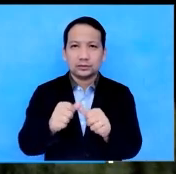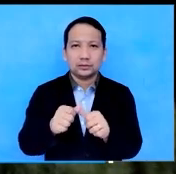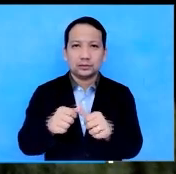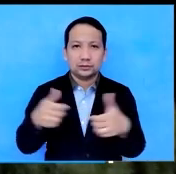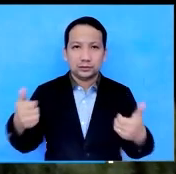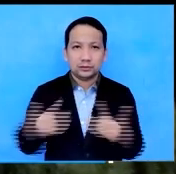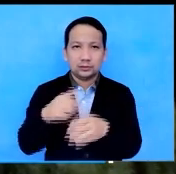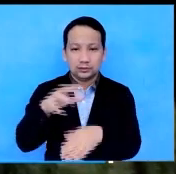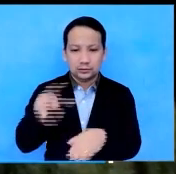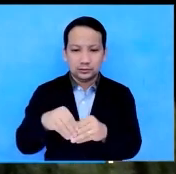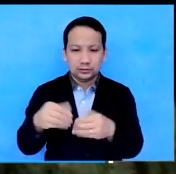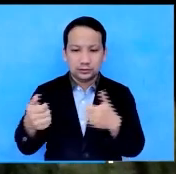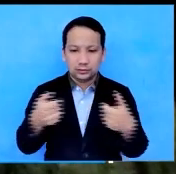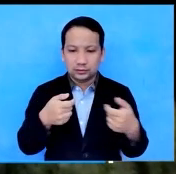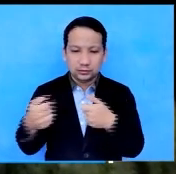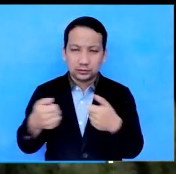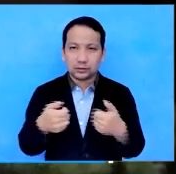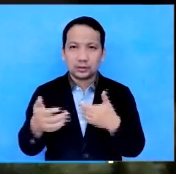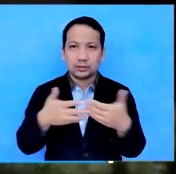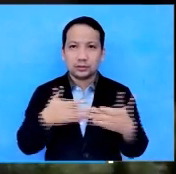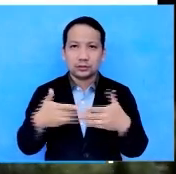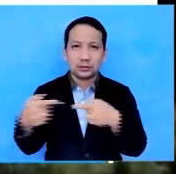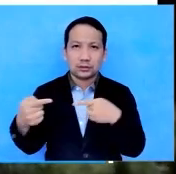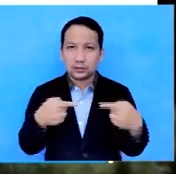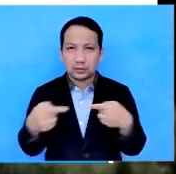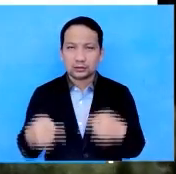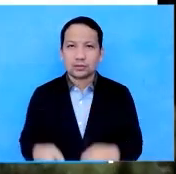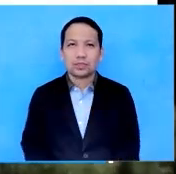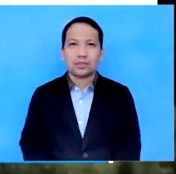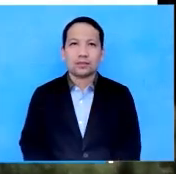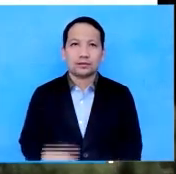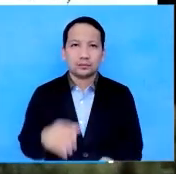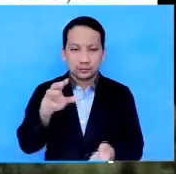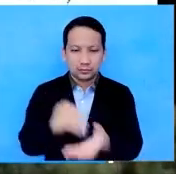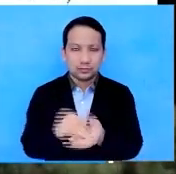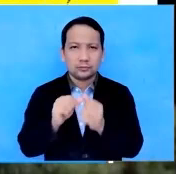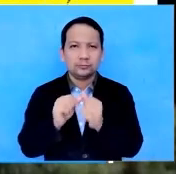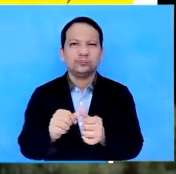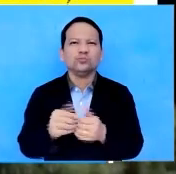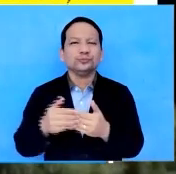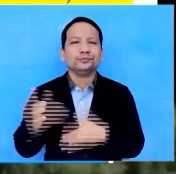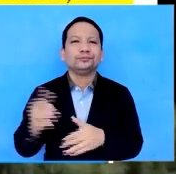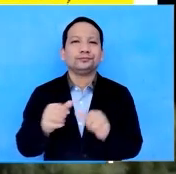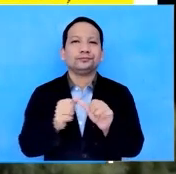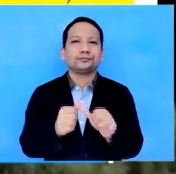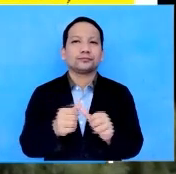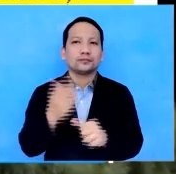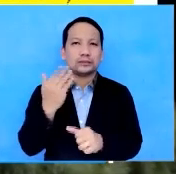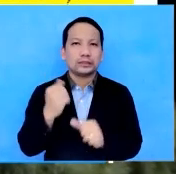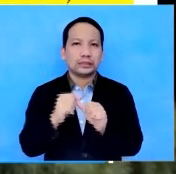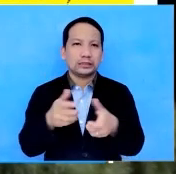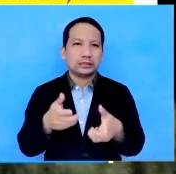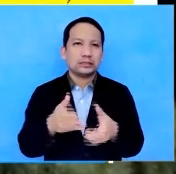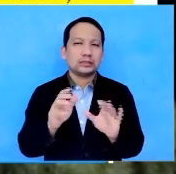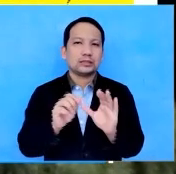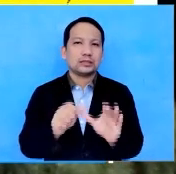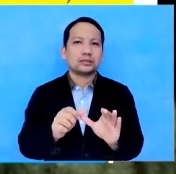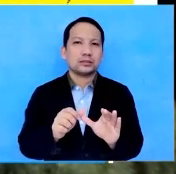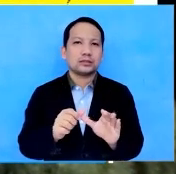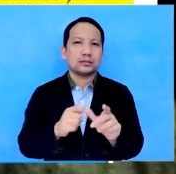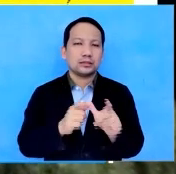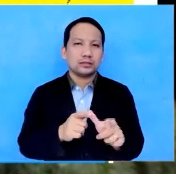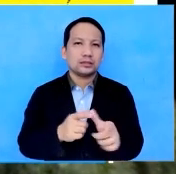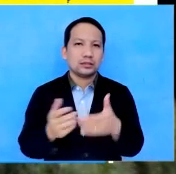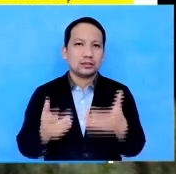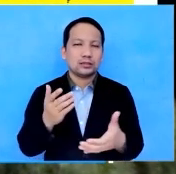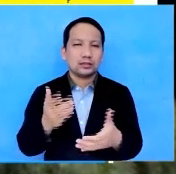sa mga hayop sa anumang uri ng laban nakasaad din sa naturang batas ang probisyon kung saan pinapayagan ang mga aktibidad kung